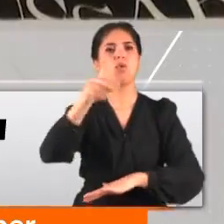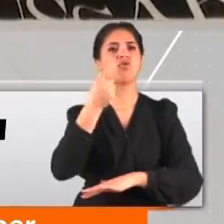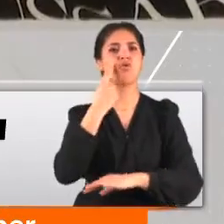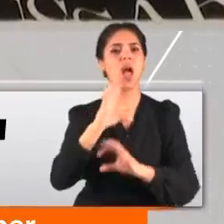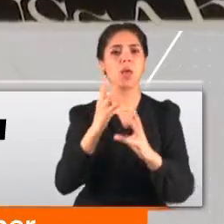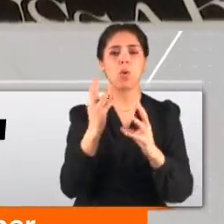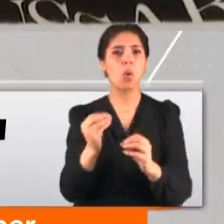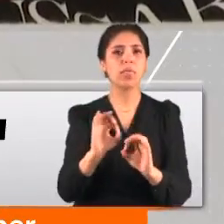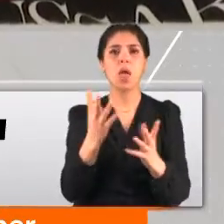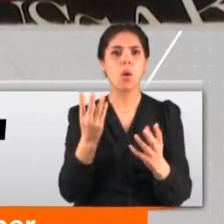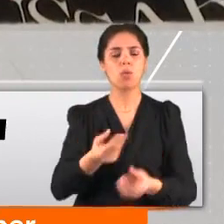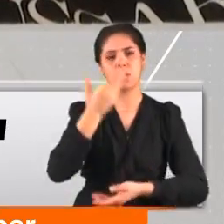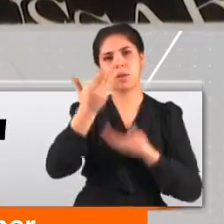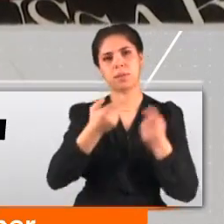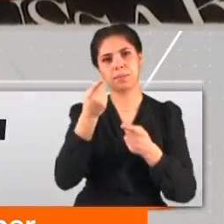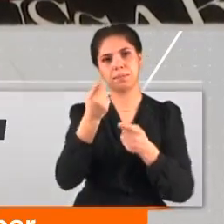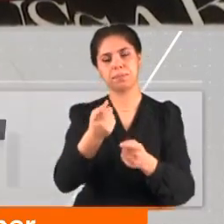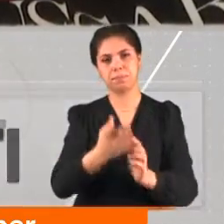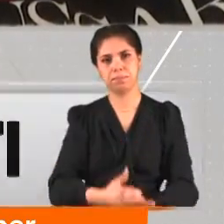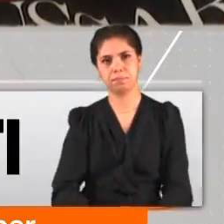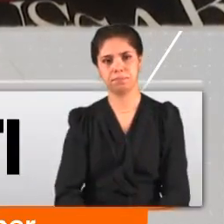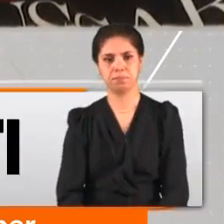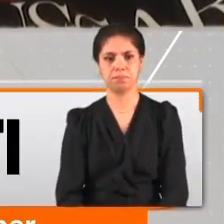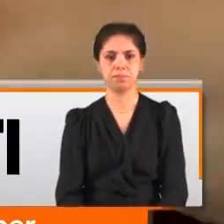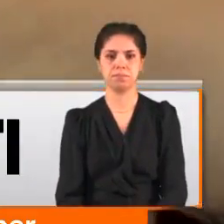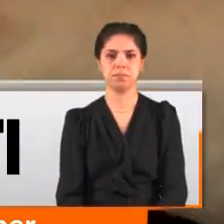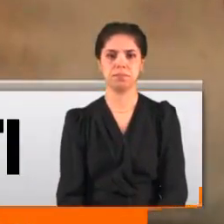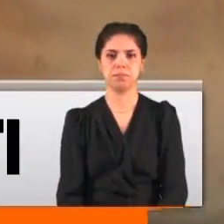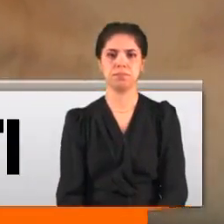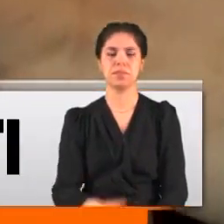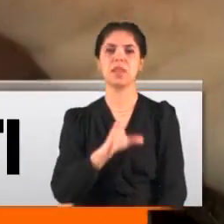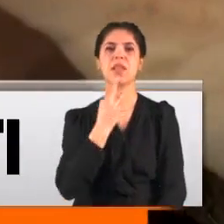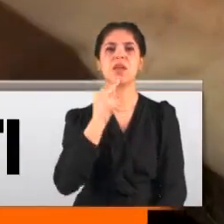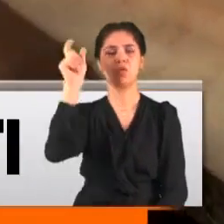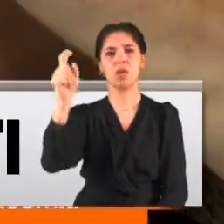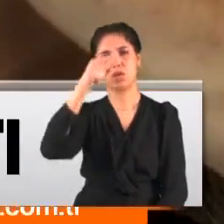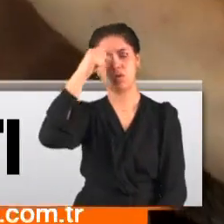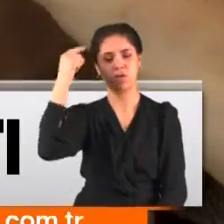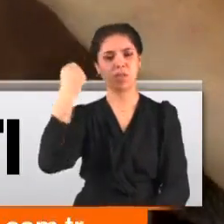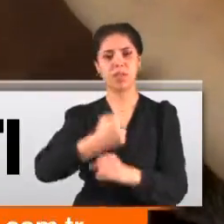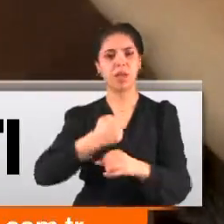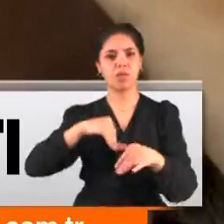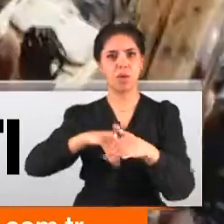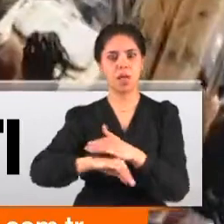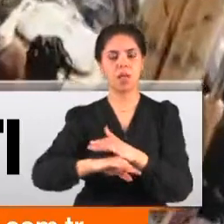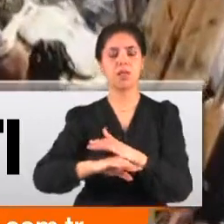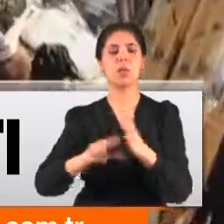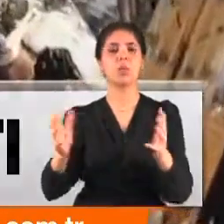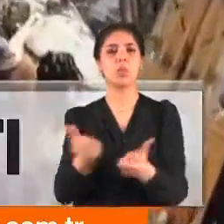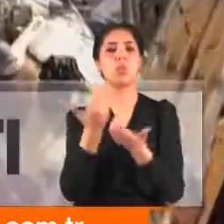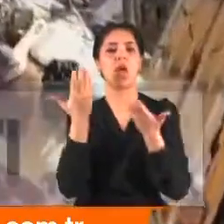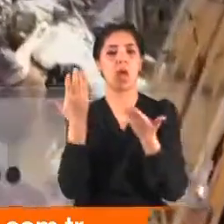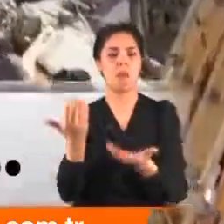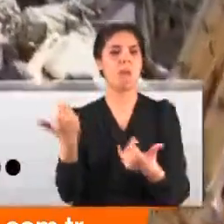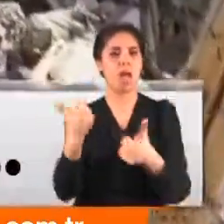anlattı. Kıyamet kopuyor zannettim ben. Evin yıkıldığını hissettik. Genç kadın şanslıydı. Enkaz altından çıktı çıkmasına